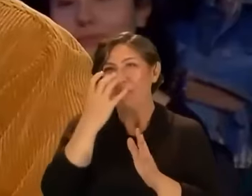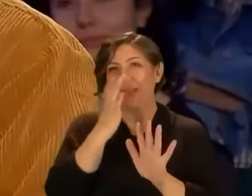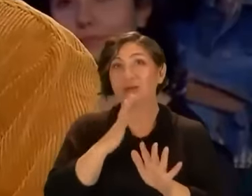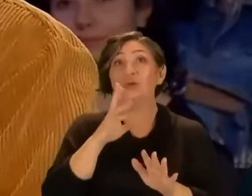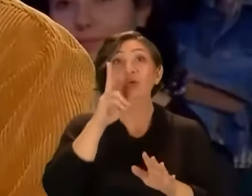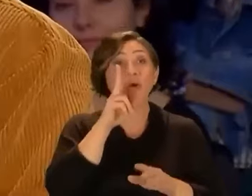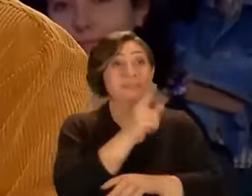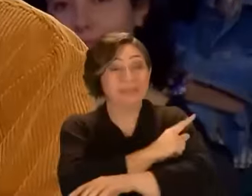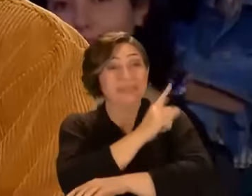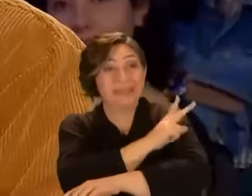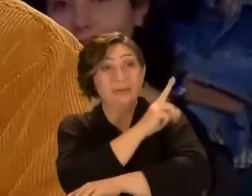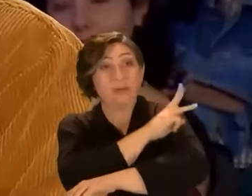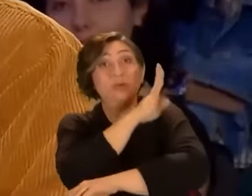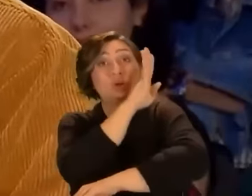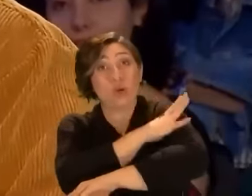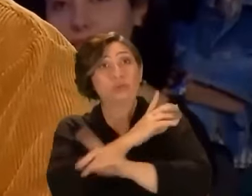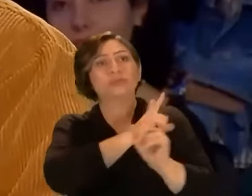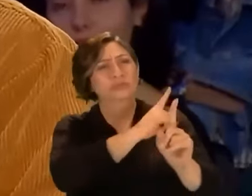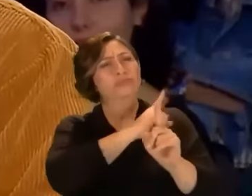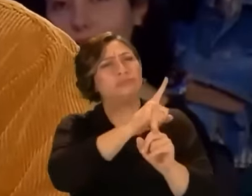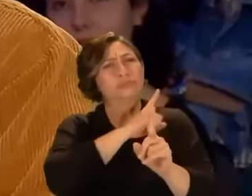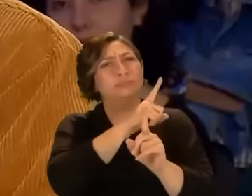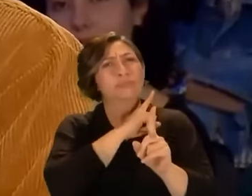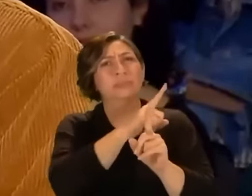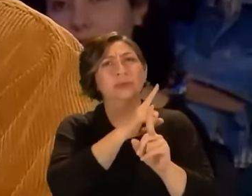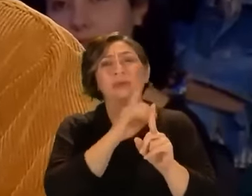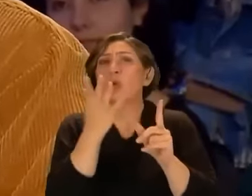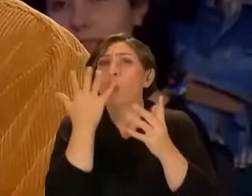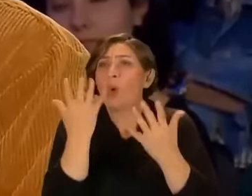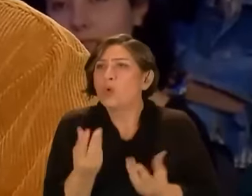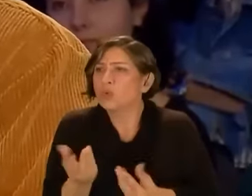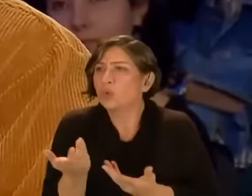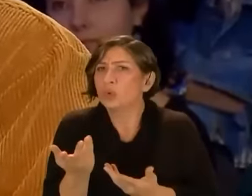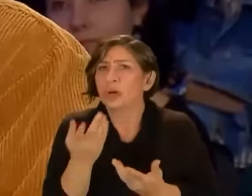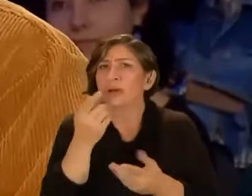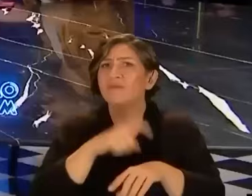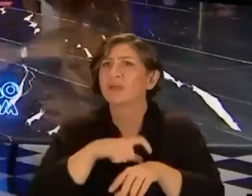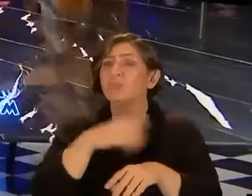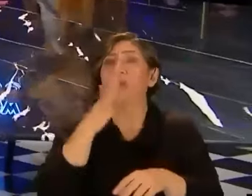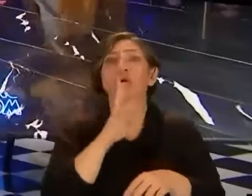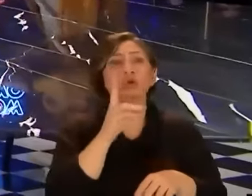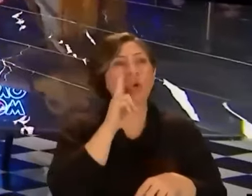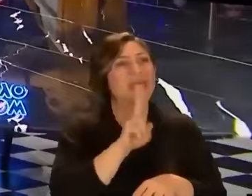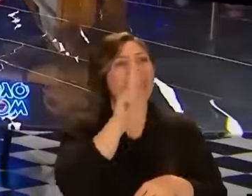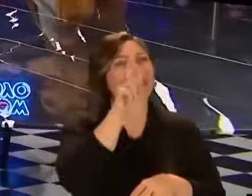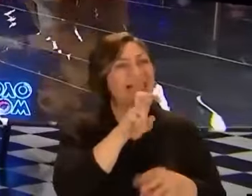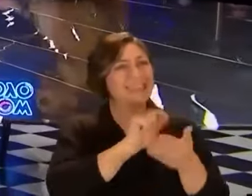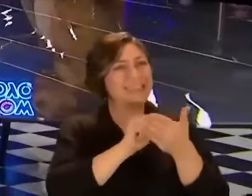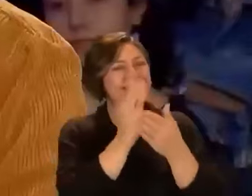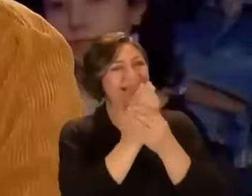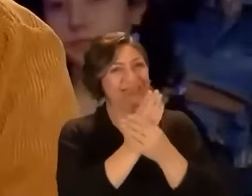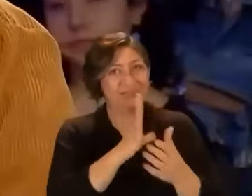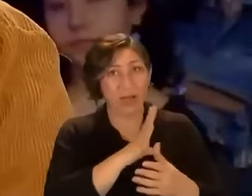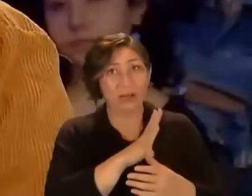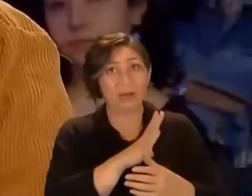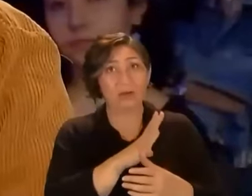şeyler dedim mi? Son sınıfa kadar gittim. Ha, gittin? Evet, son sınıfa kadar gittim. Ne oldu peki? Son vakit bulunamıyor mu? 7-8 dersim falan kaldı.